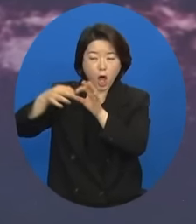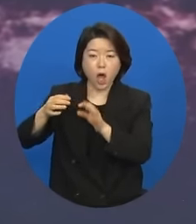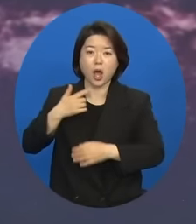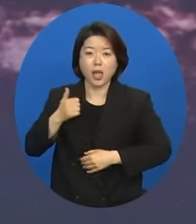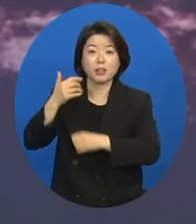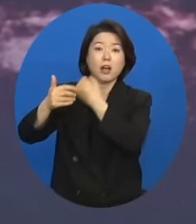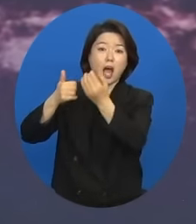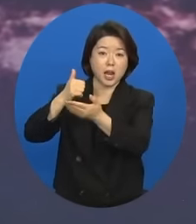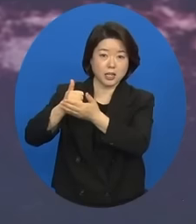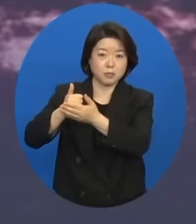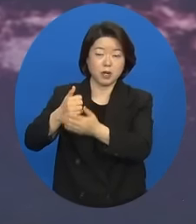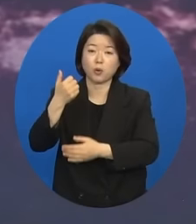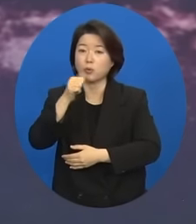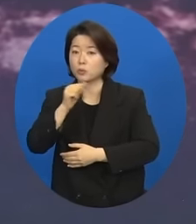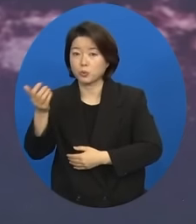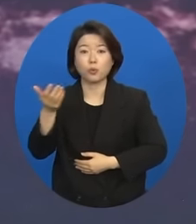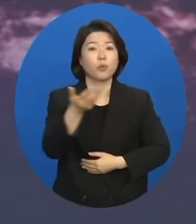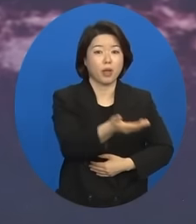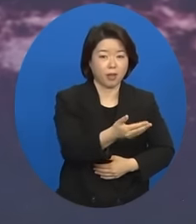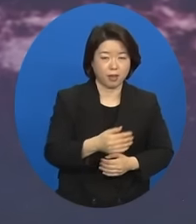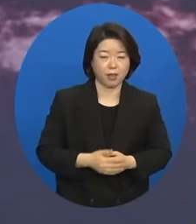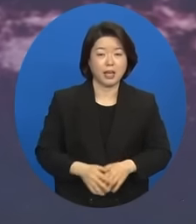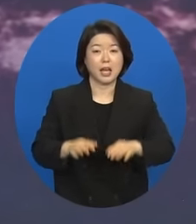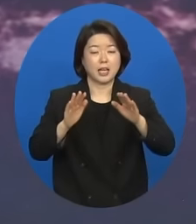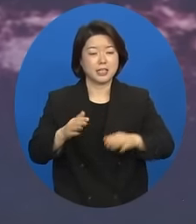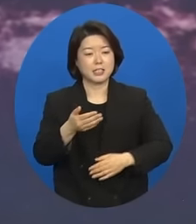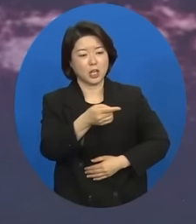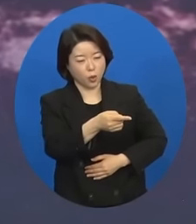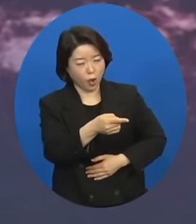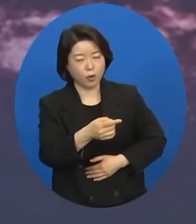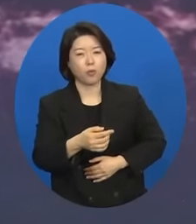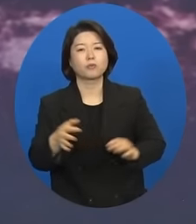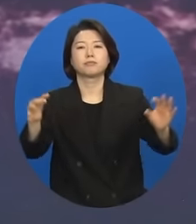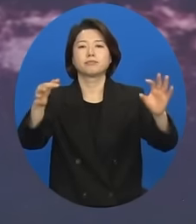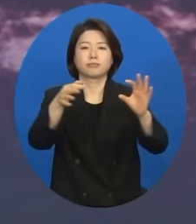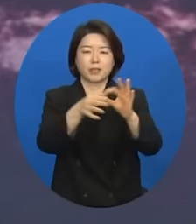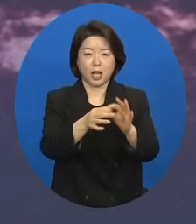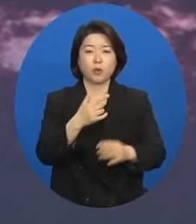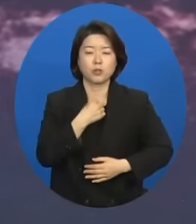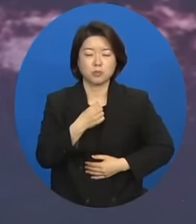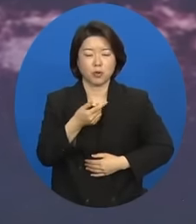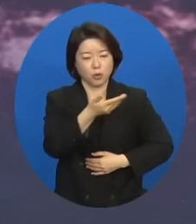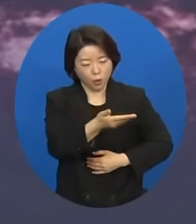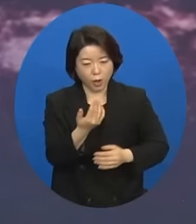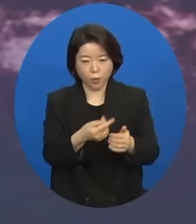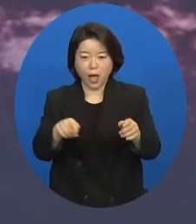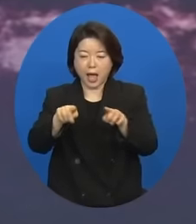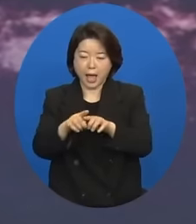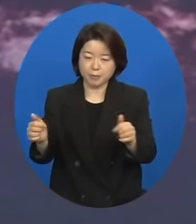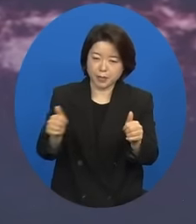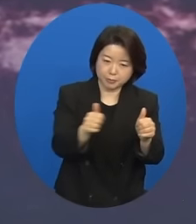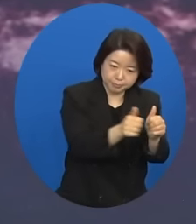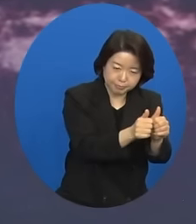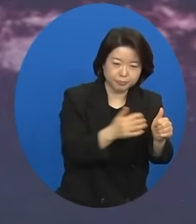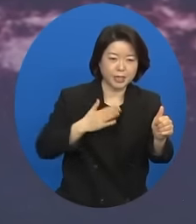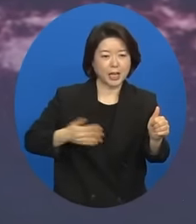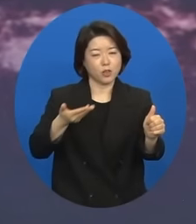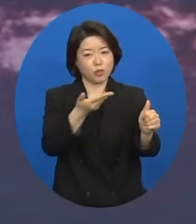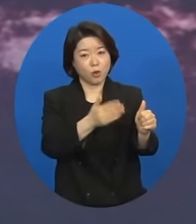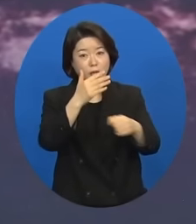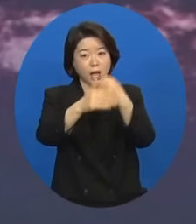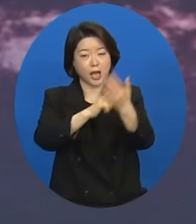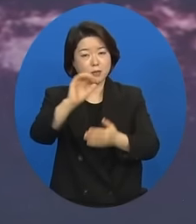얘기는 뭐예요 이제 너와도 관계하고 싶다 너와도 함께할 것이고 나는 너의 하나님이 될